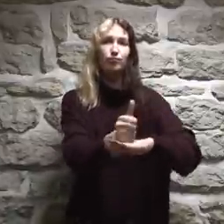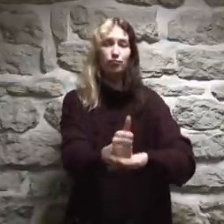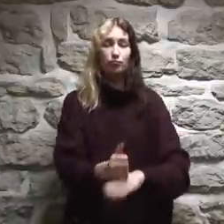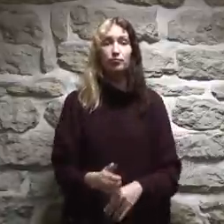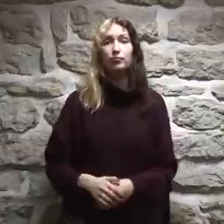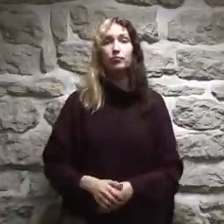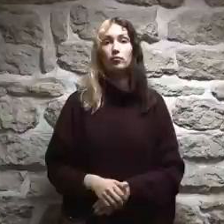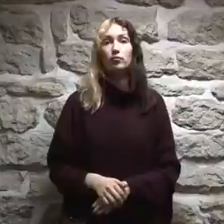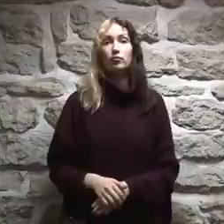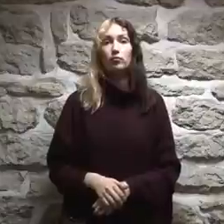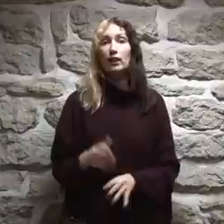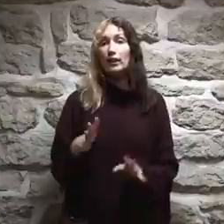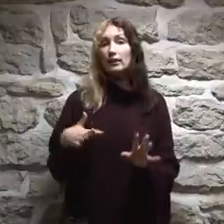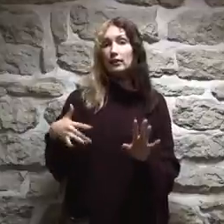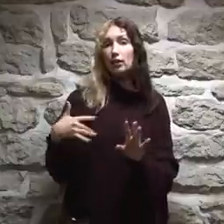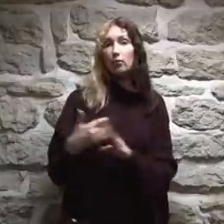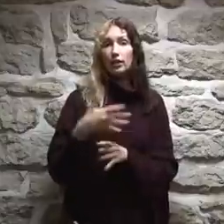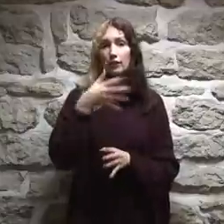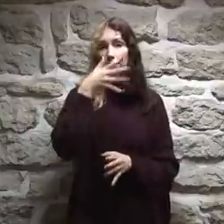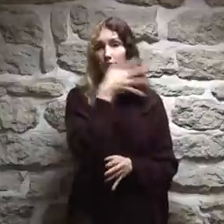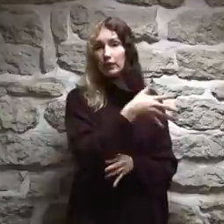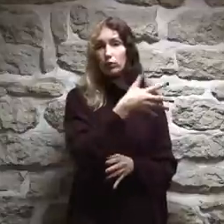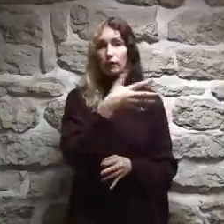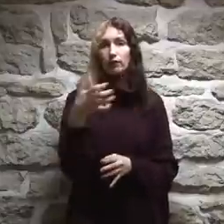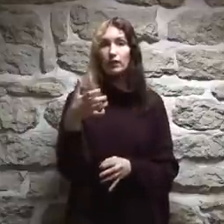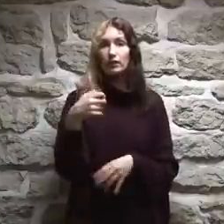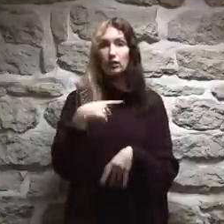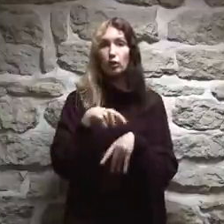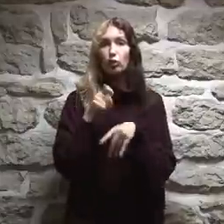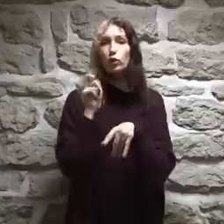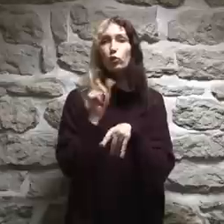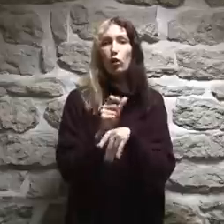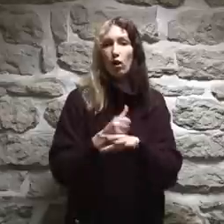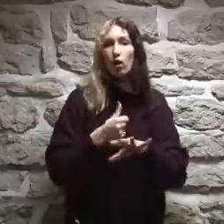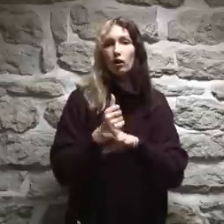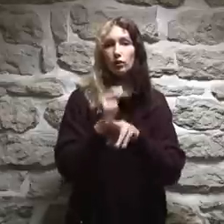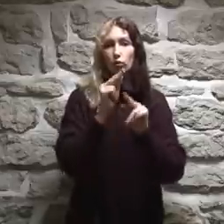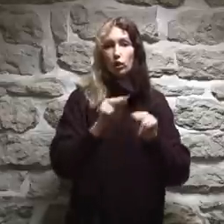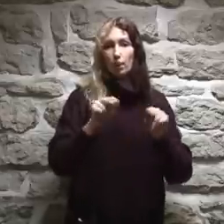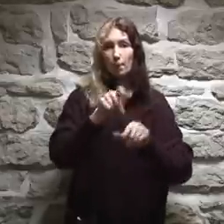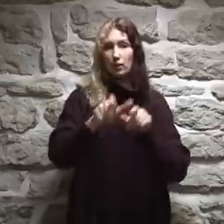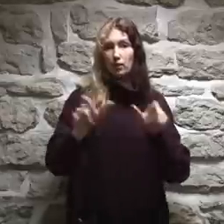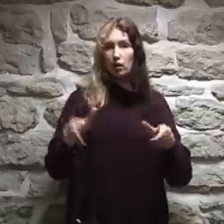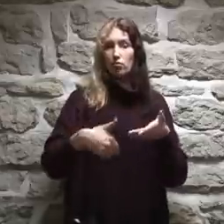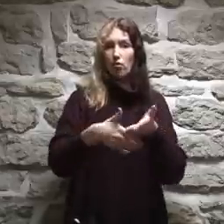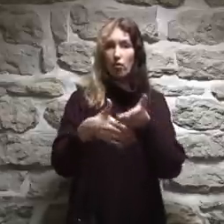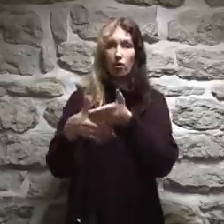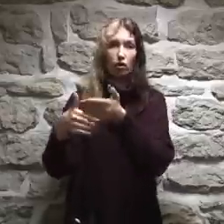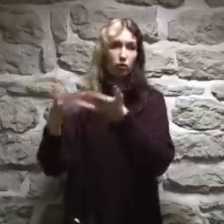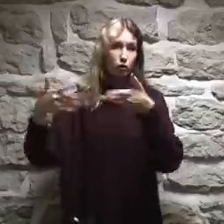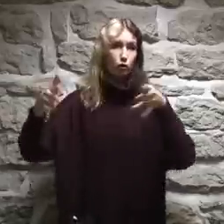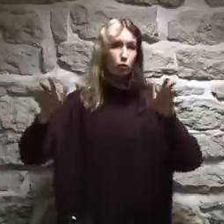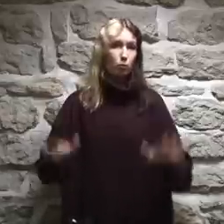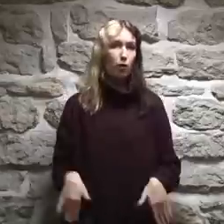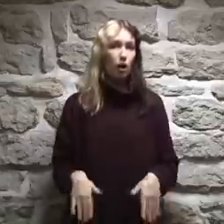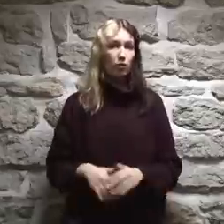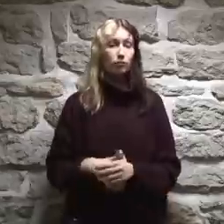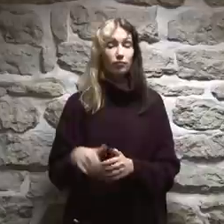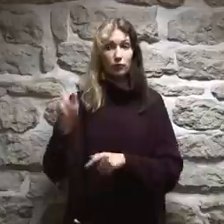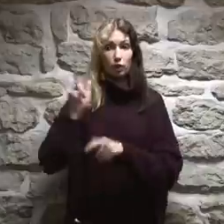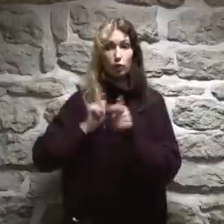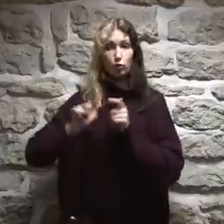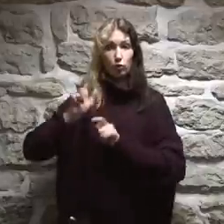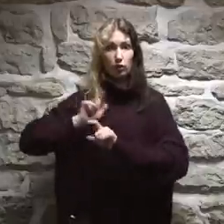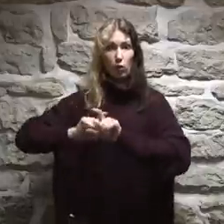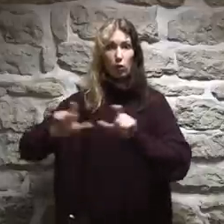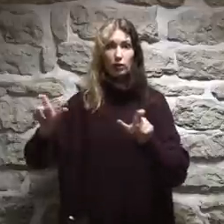seni rohkem kui 5500 tundi on juba asendusõpetajad koolidele abiks olnud ja ülikoolidest